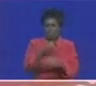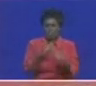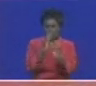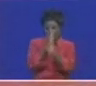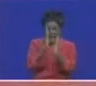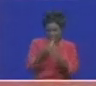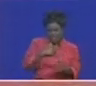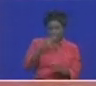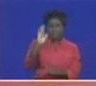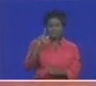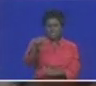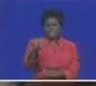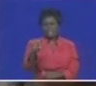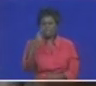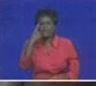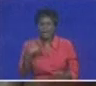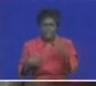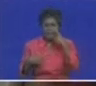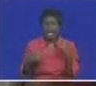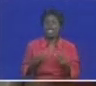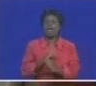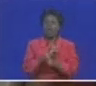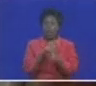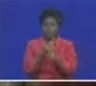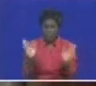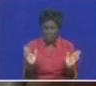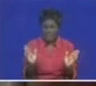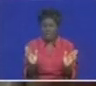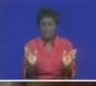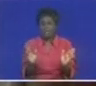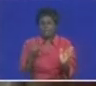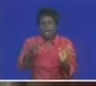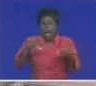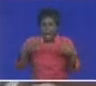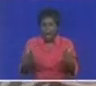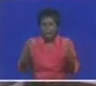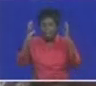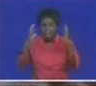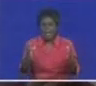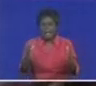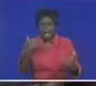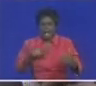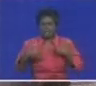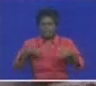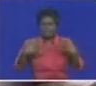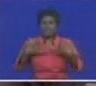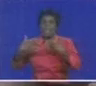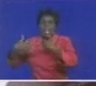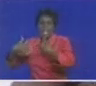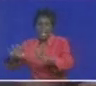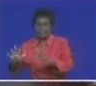pale alipobubujikwa na machozi, pengine kutokana na jinsi idadi kuu ya waathiriwa walivyoachwa